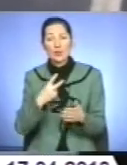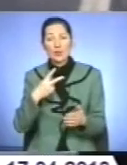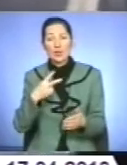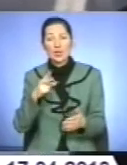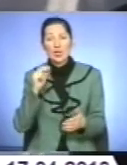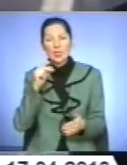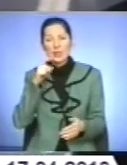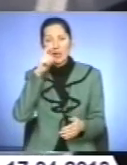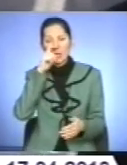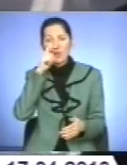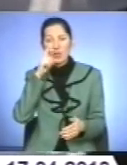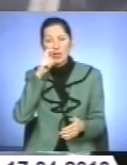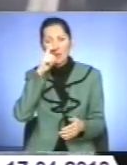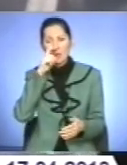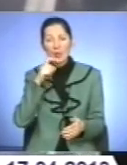апреля,